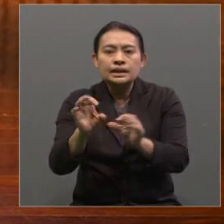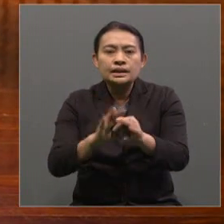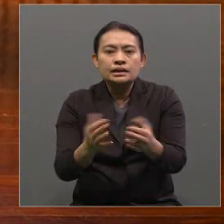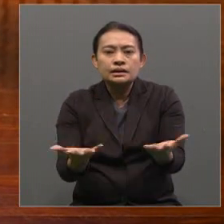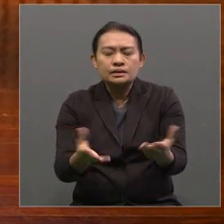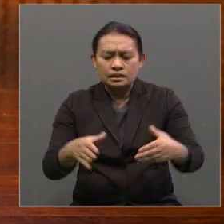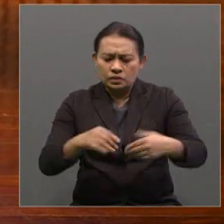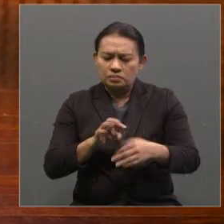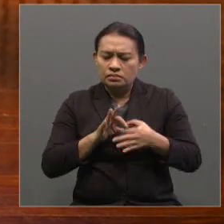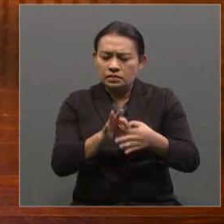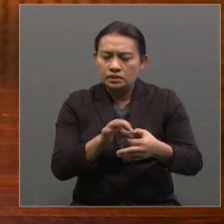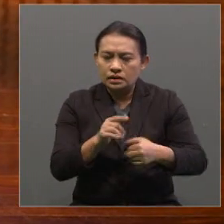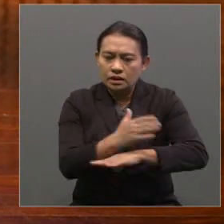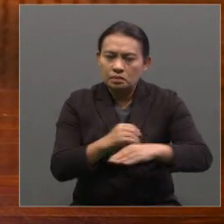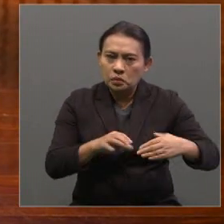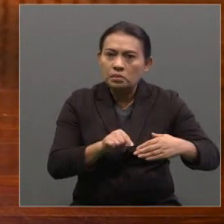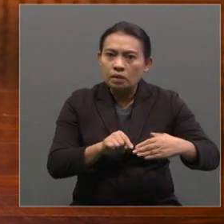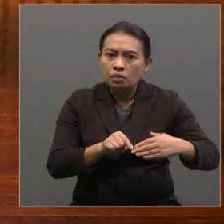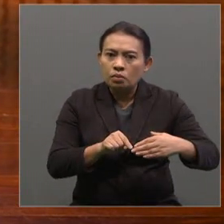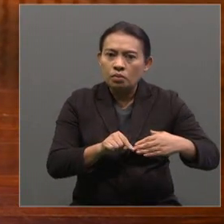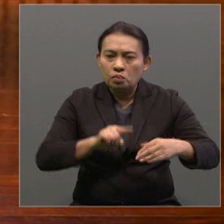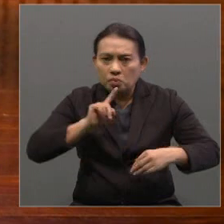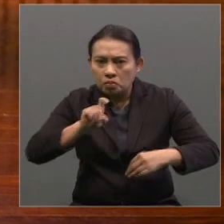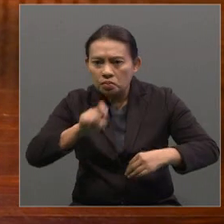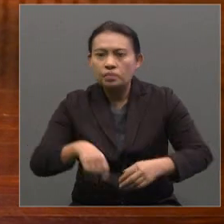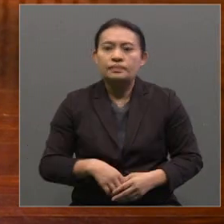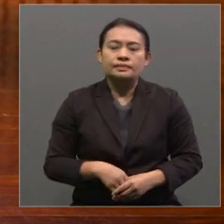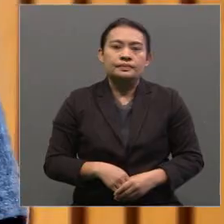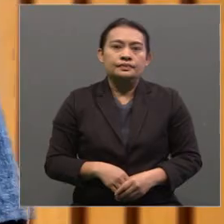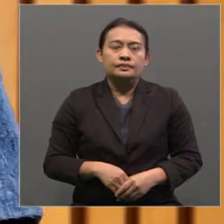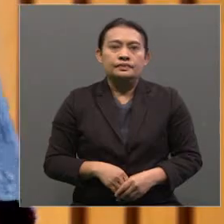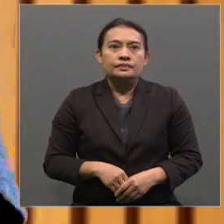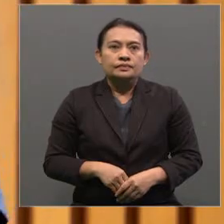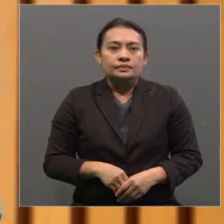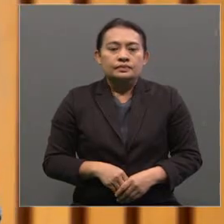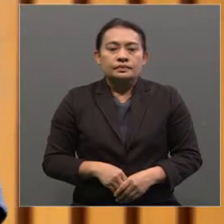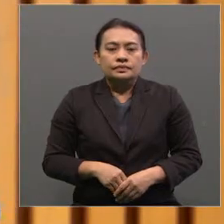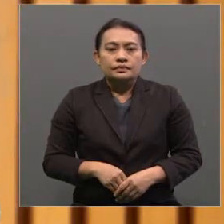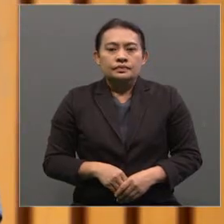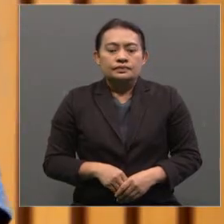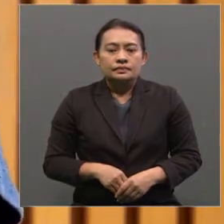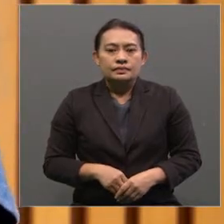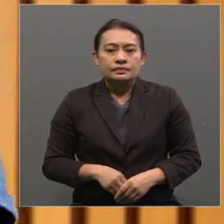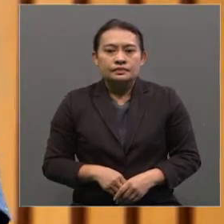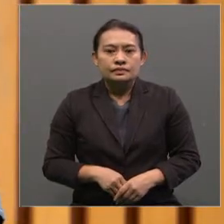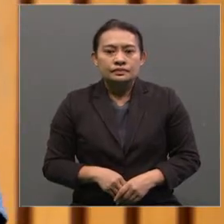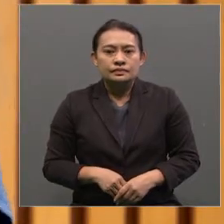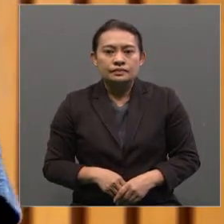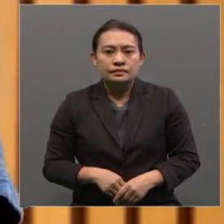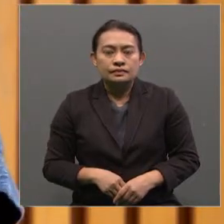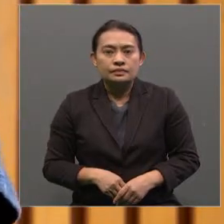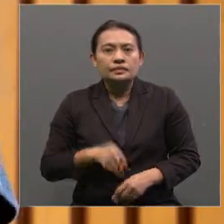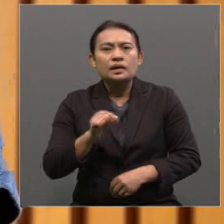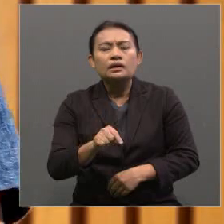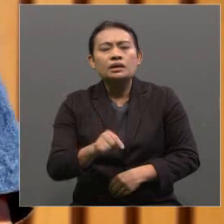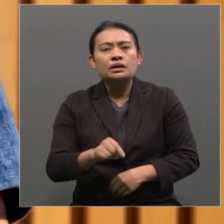พรรคการเมืองหรือว่าเหล่านี้ไหมอาจารย์ช่วยวิเคราะห์ประเด็นนี้หน่อย คือพูดจริงนะคือเรื่องนี้นะครับจริงๆมันไม่ใช่เรื่